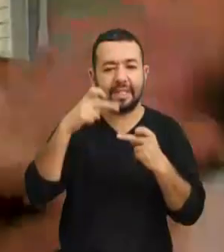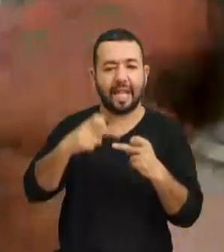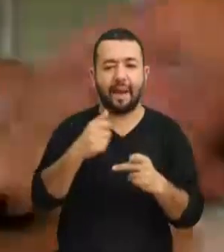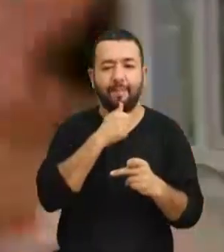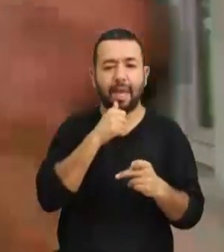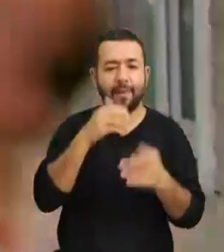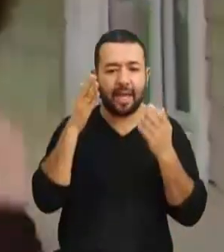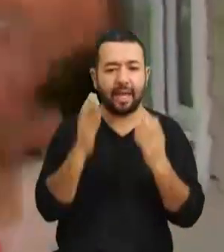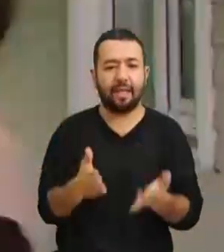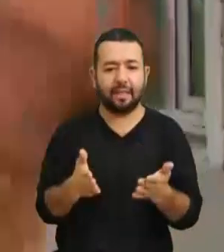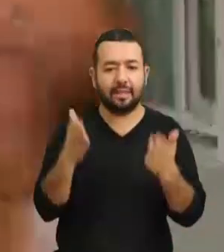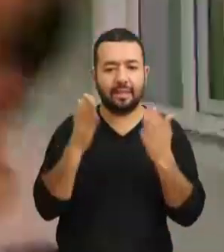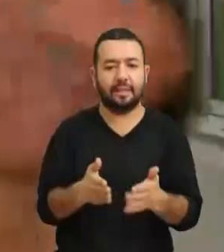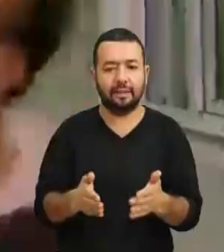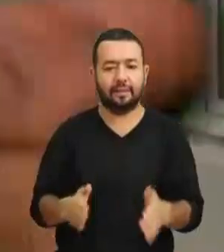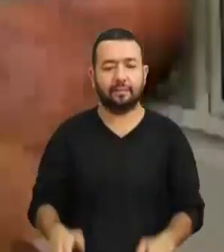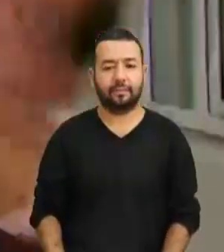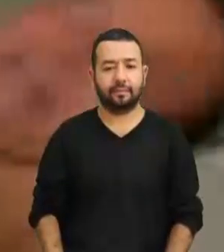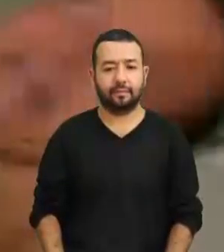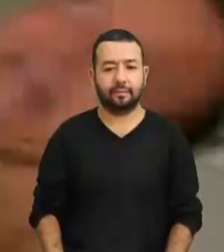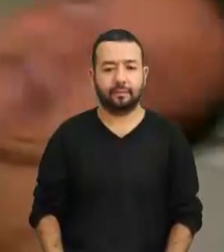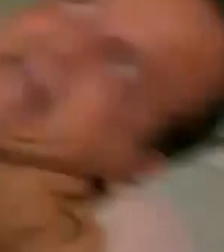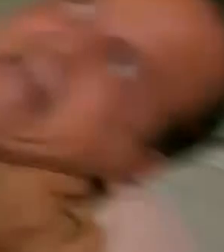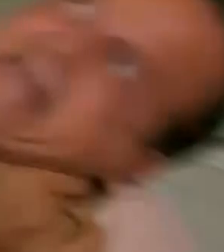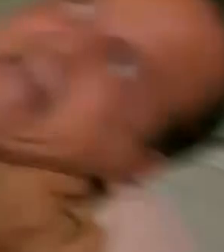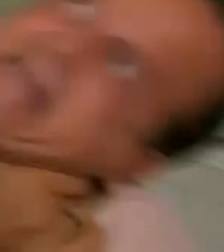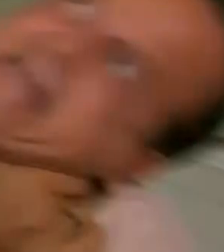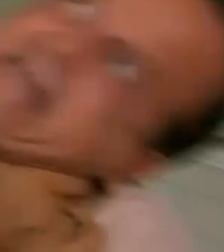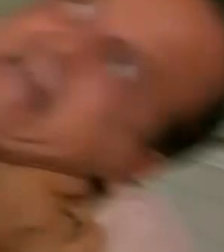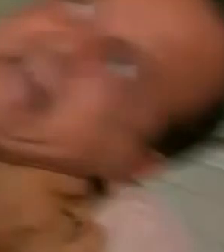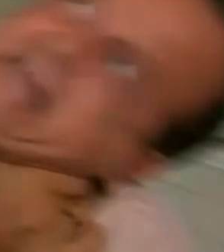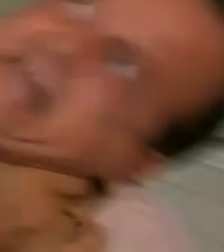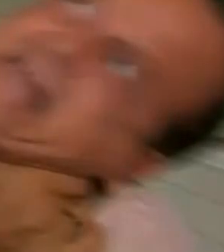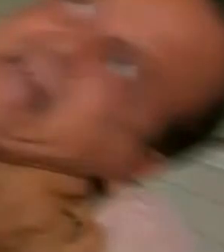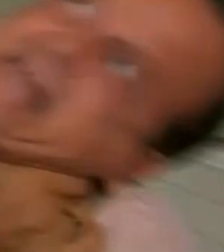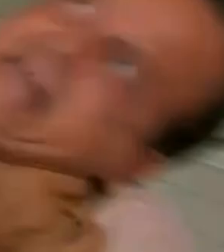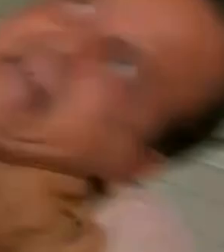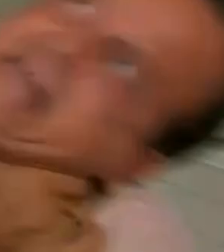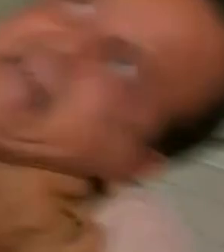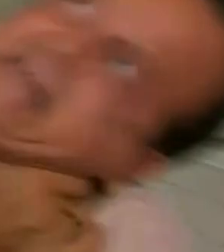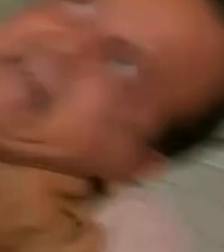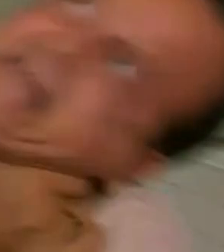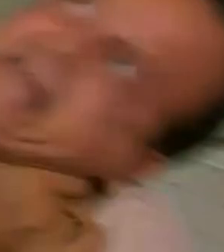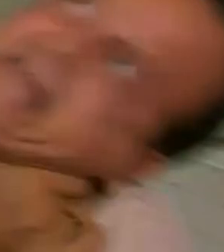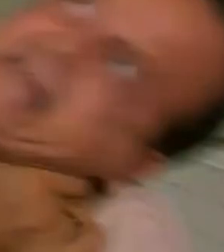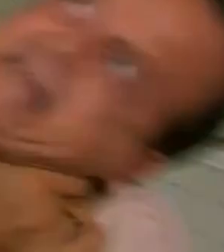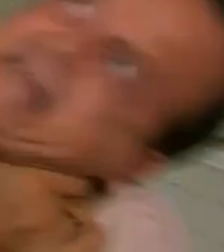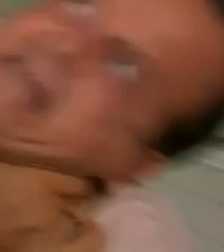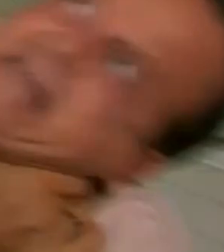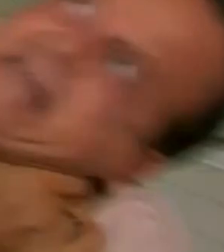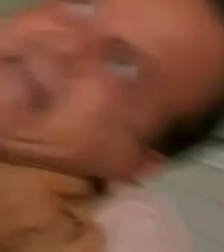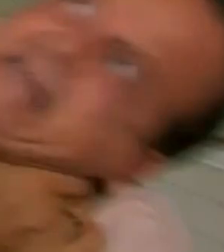Bey. Sarp Şükrü'yü boğazlarken görüntü dondu. Bu dizinin betimlemesi TRT tarafından Sesli Betimleme Derneği'ne